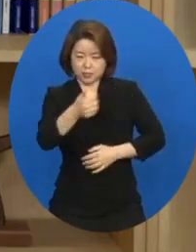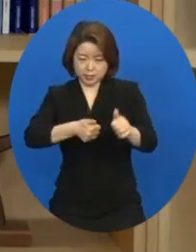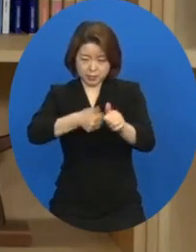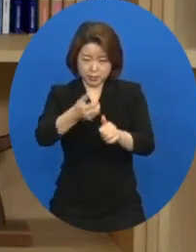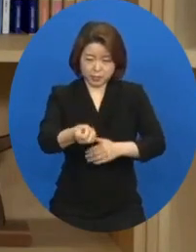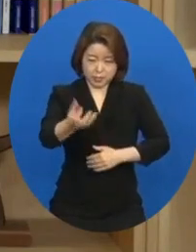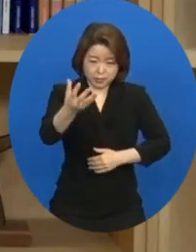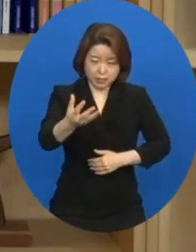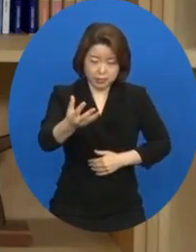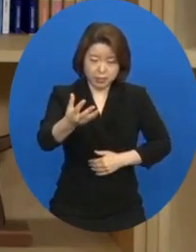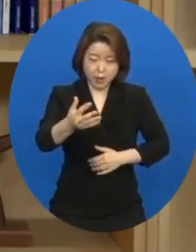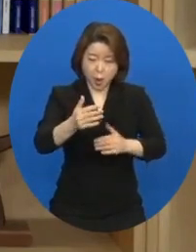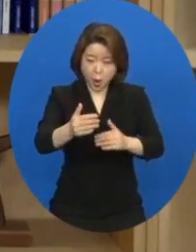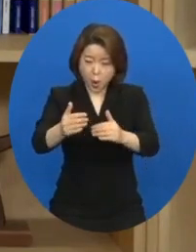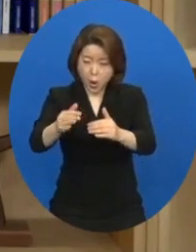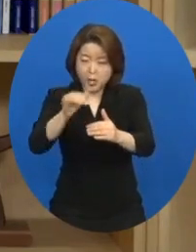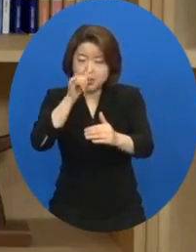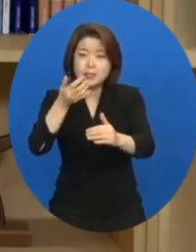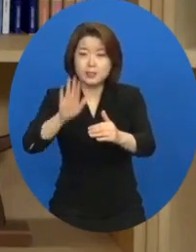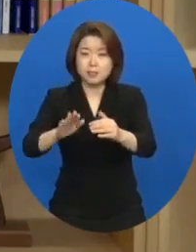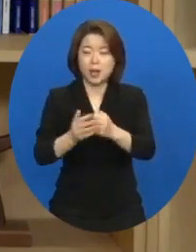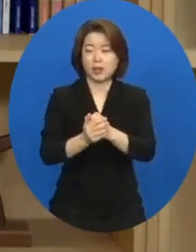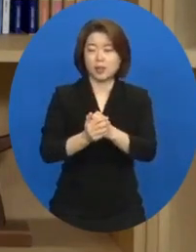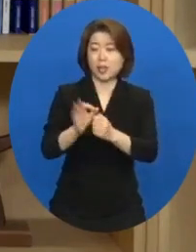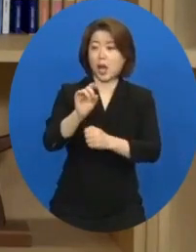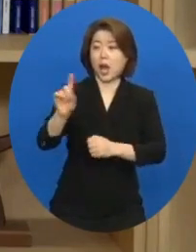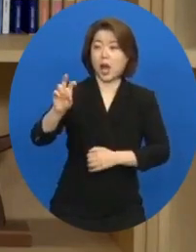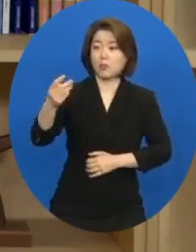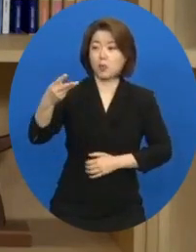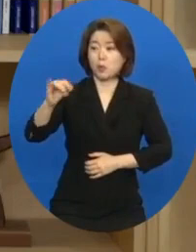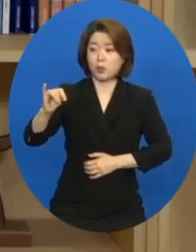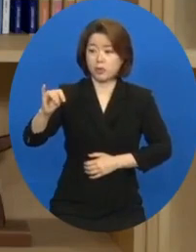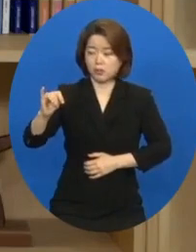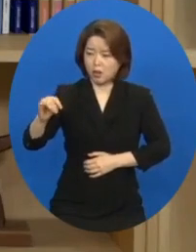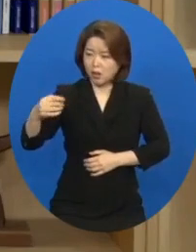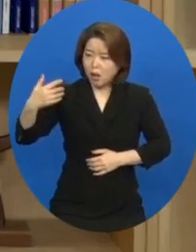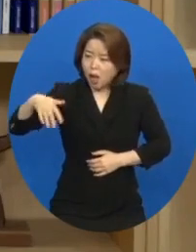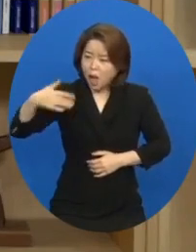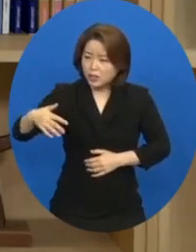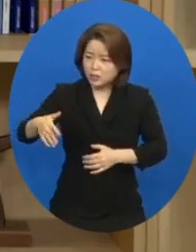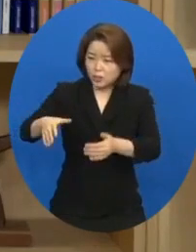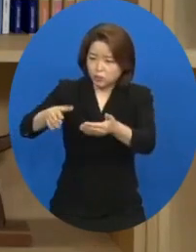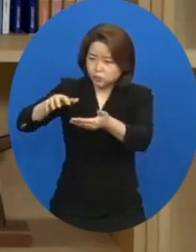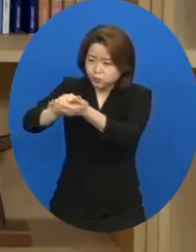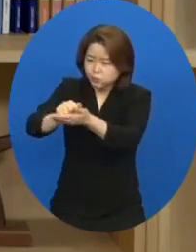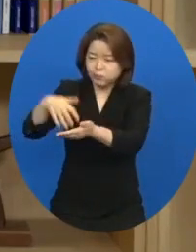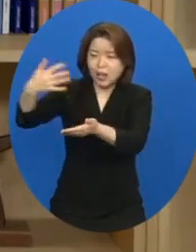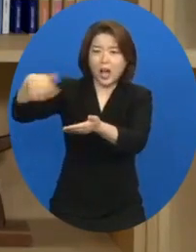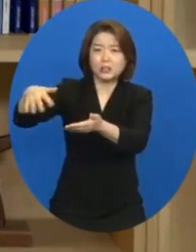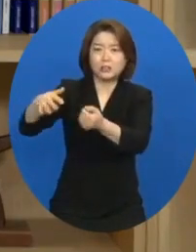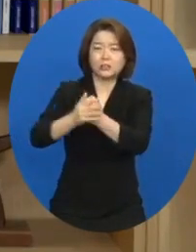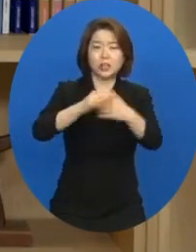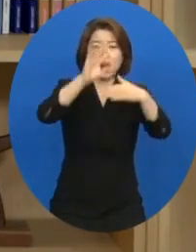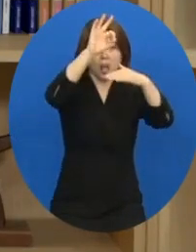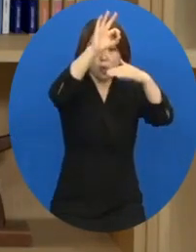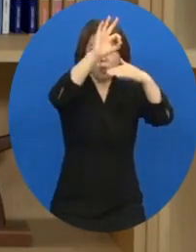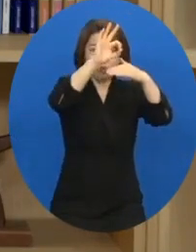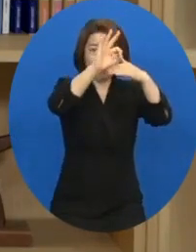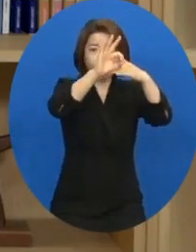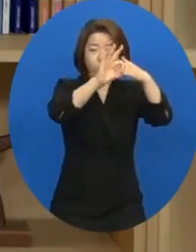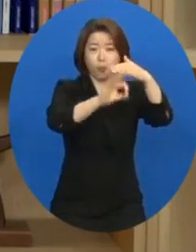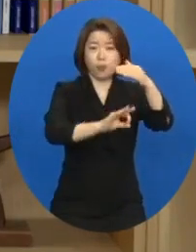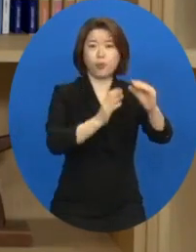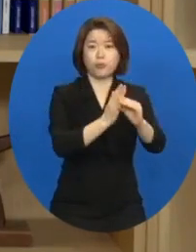4 있었지만 아직까지 아무리 연합군이 다 죽은 게 아닌데 날이 어두워 지는 거죠 태 가져가는